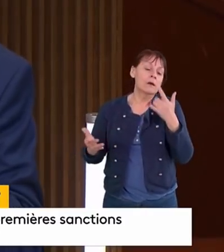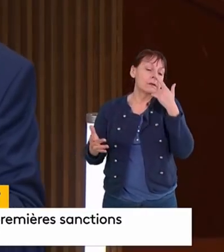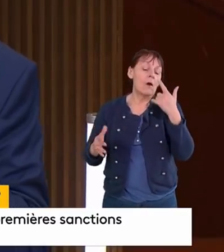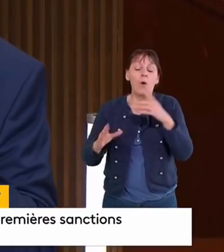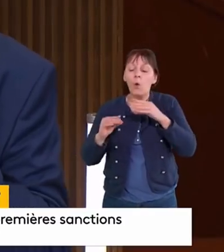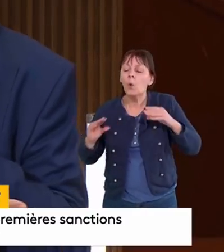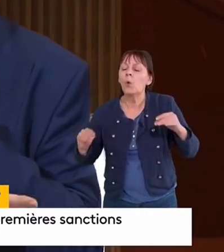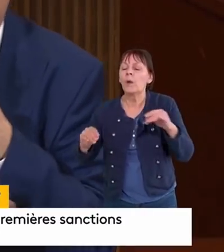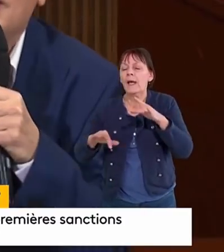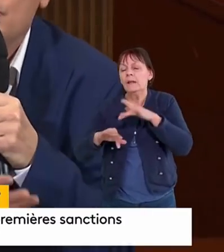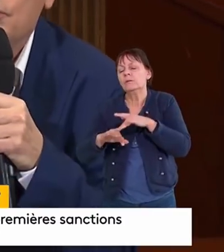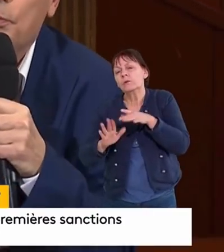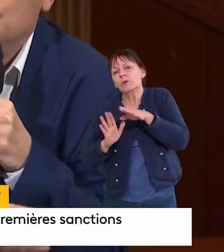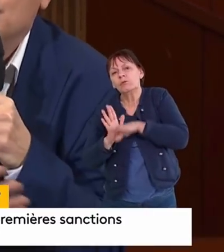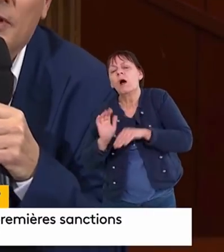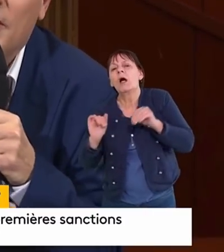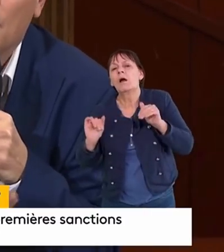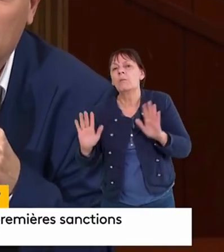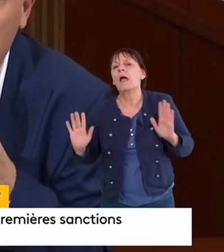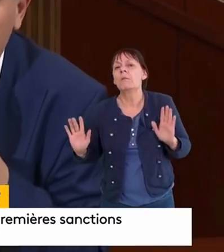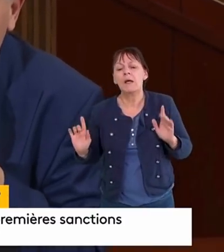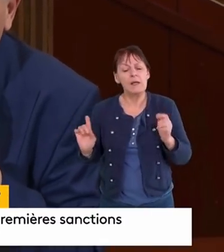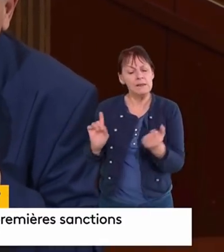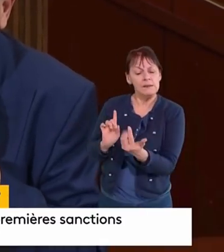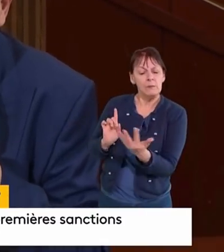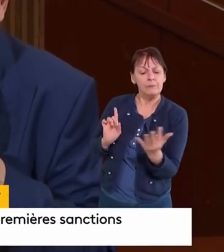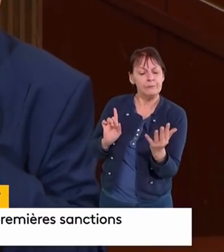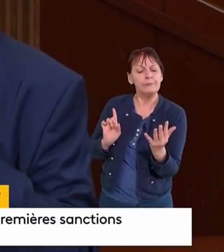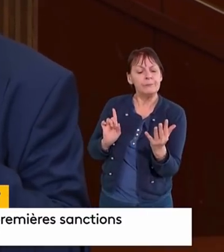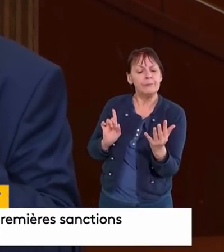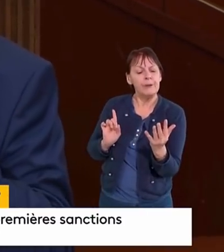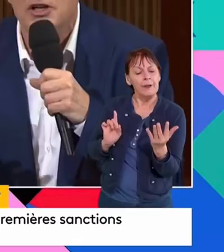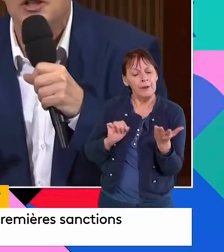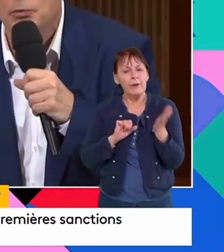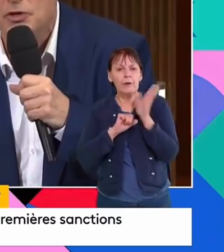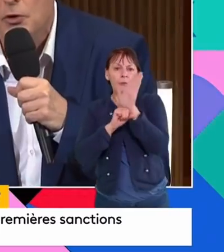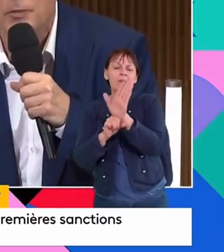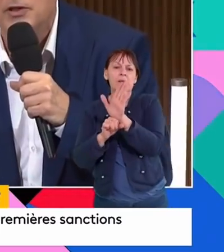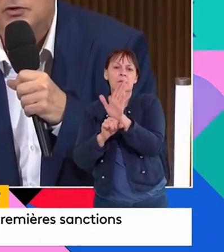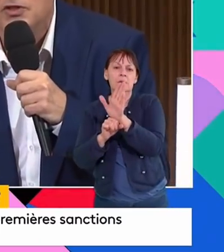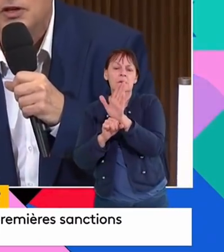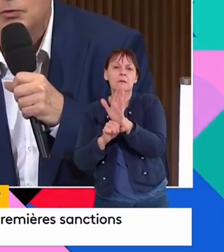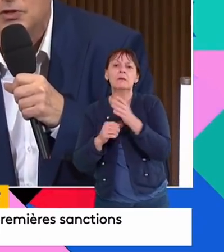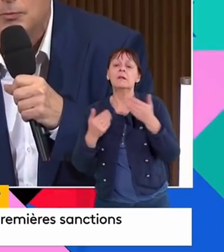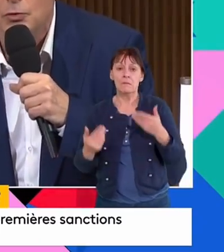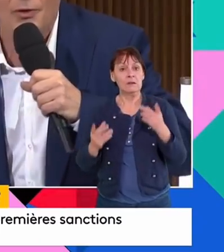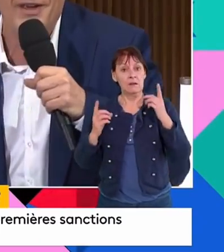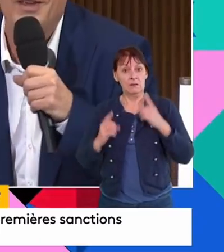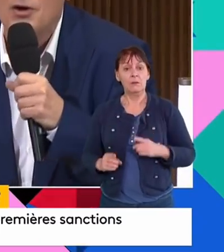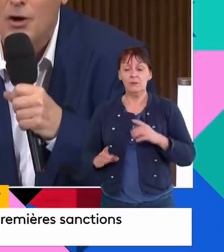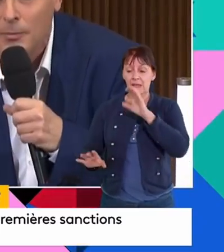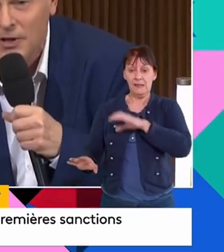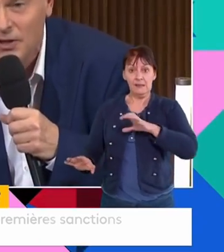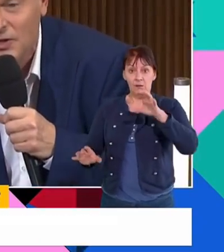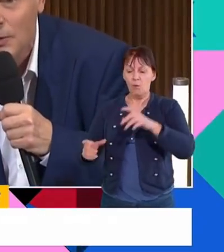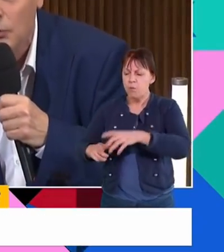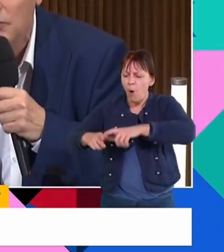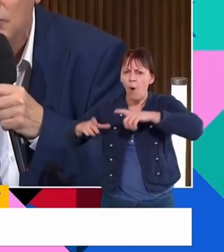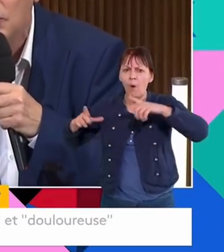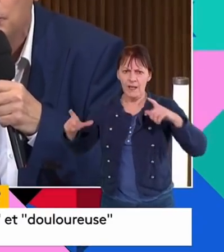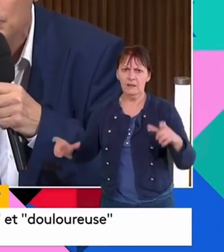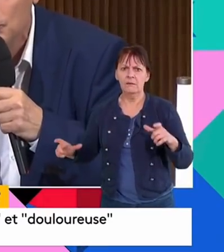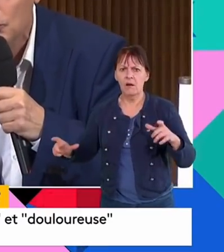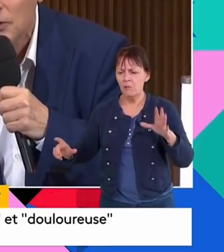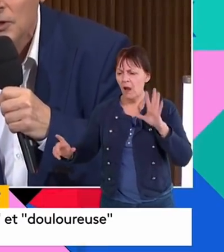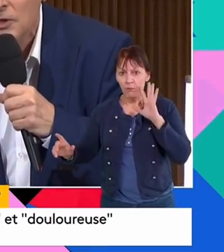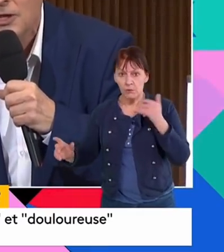sénateurs représentent les élus plutôt et les collectivités. Les députés ont maintenant des circonscriptions énormes et c'est tellement